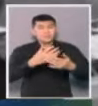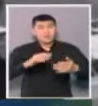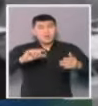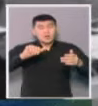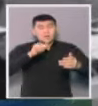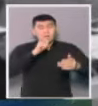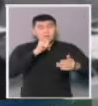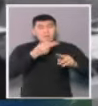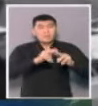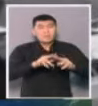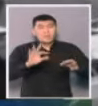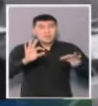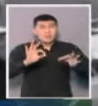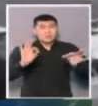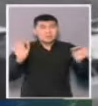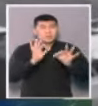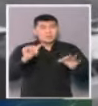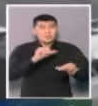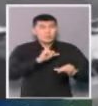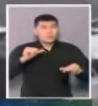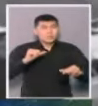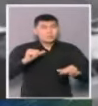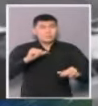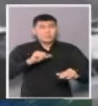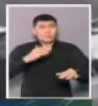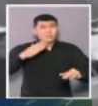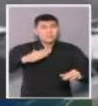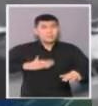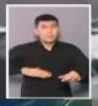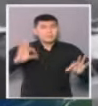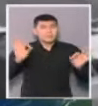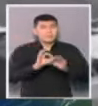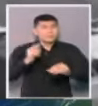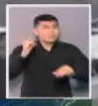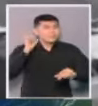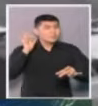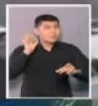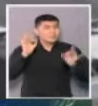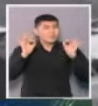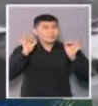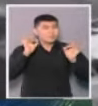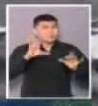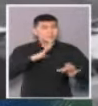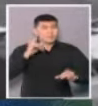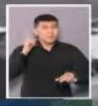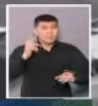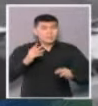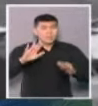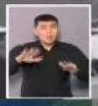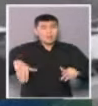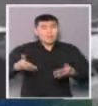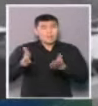Бұрадым, бұраған мезгілде өзіме бір жағымды дыбыс естілді. Ах, бір ауыз ұстау дедім, қоя қойдым